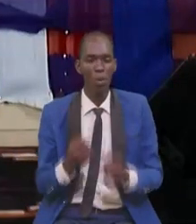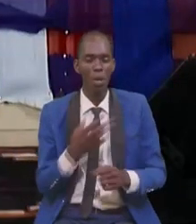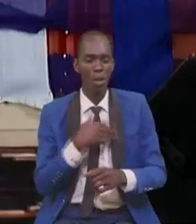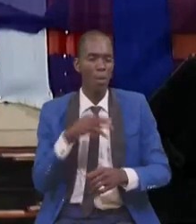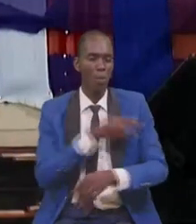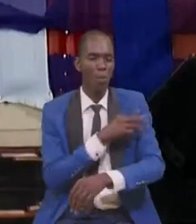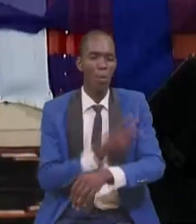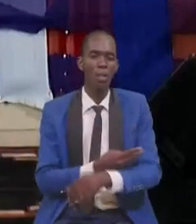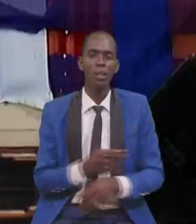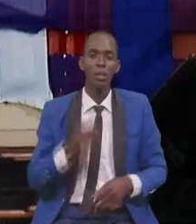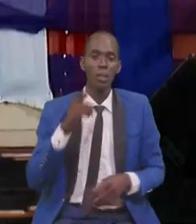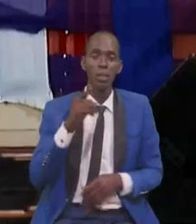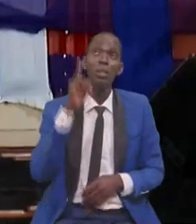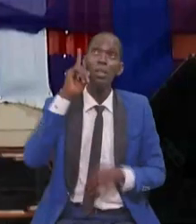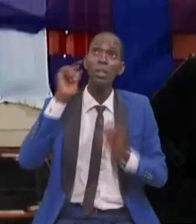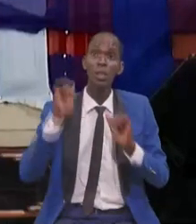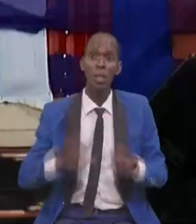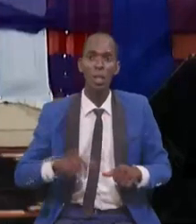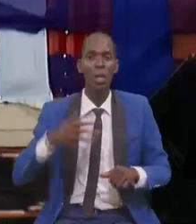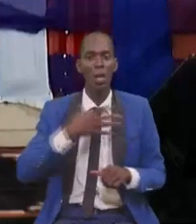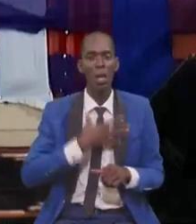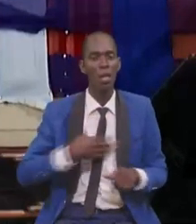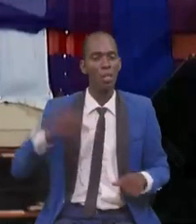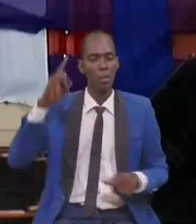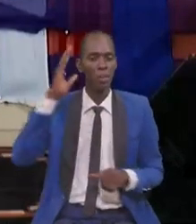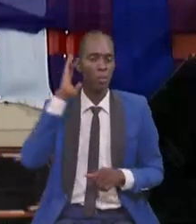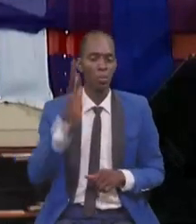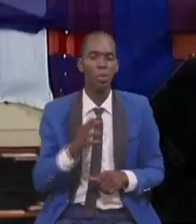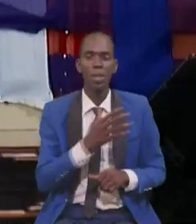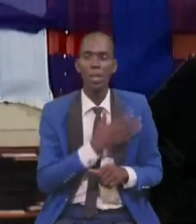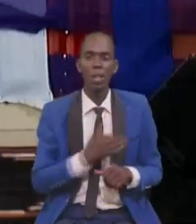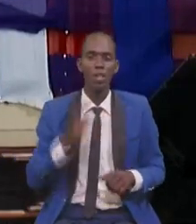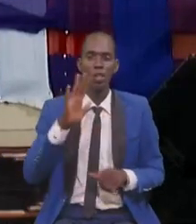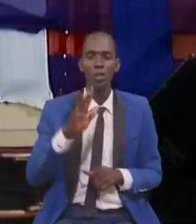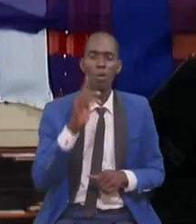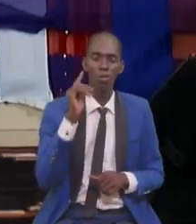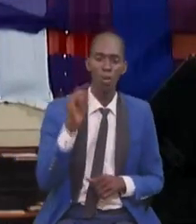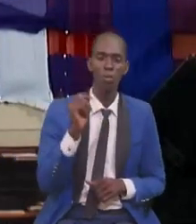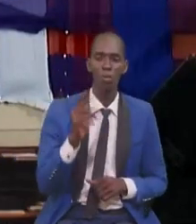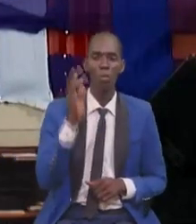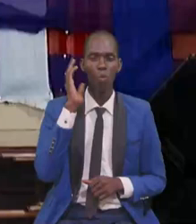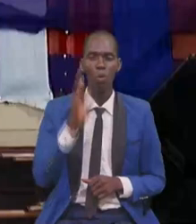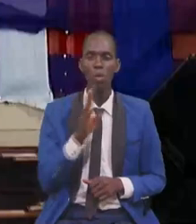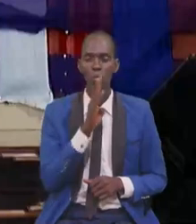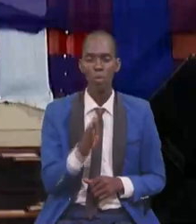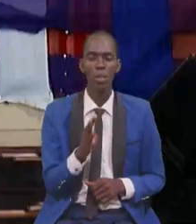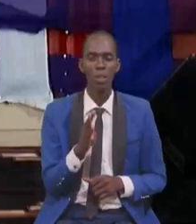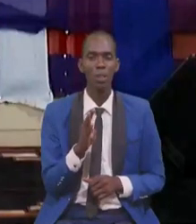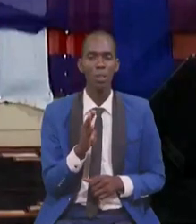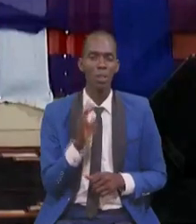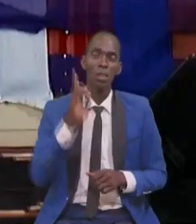de puissance. Il peut le faire, il va le faire. Et votre témoignage sera, il